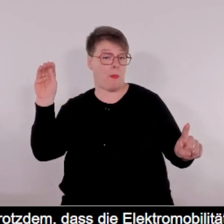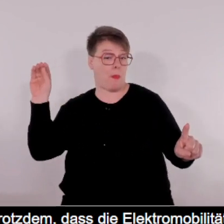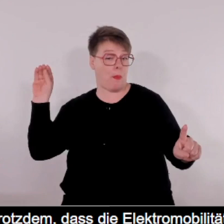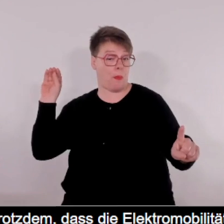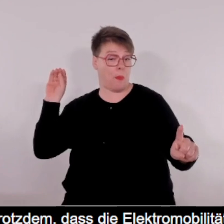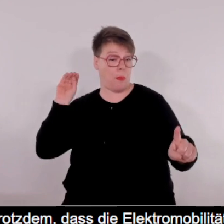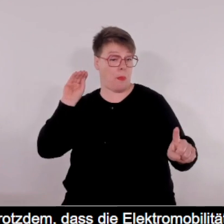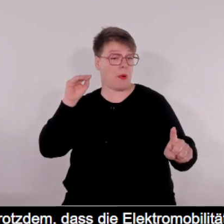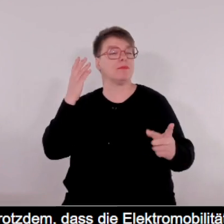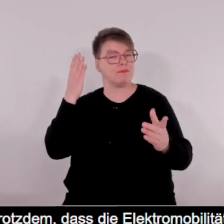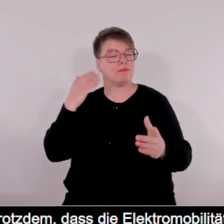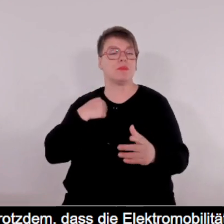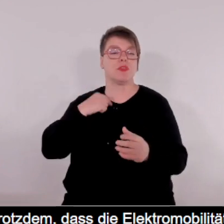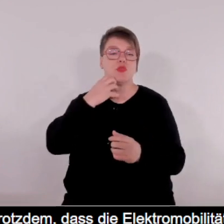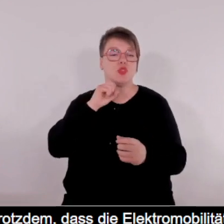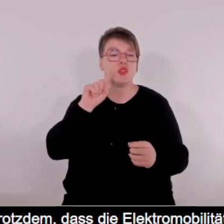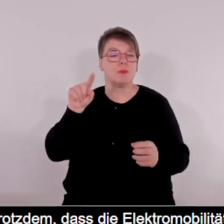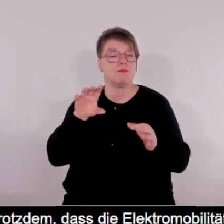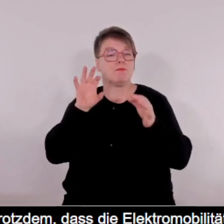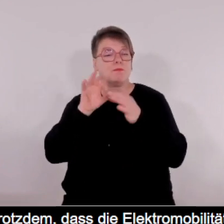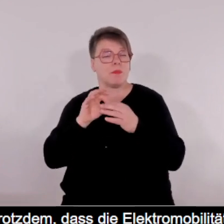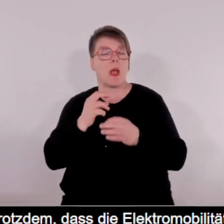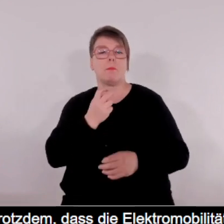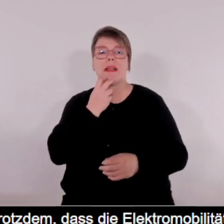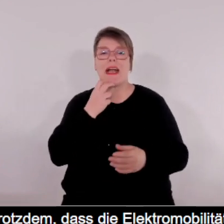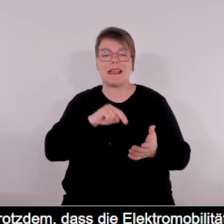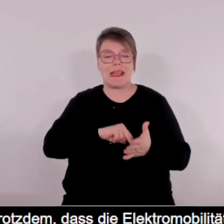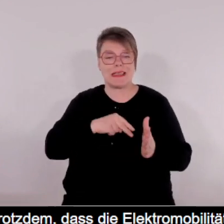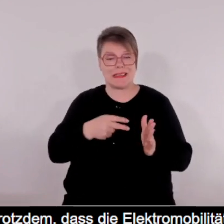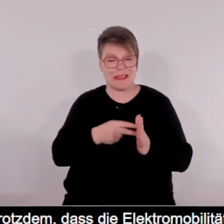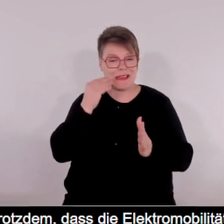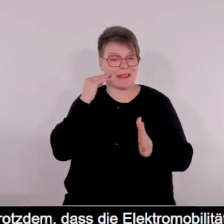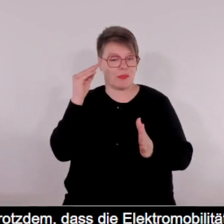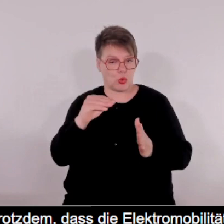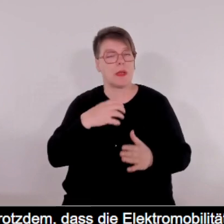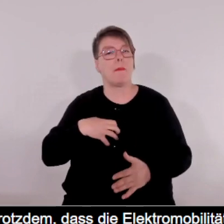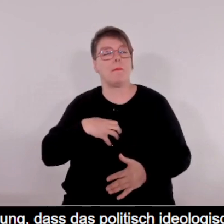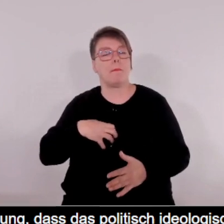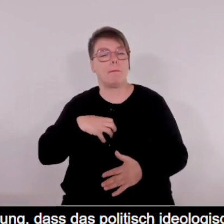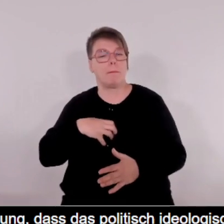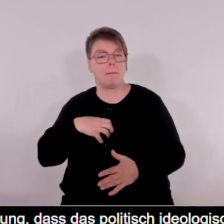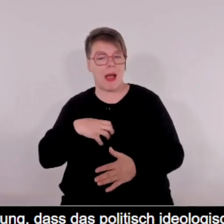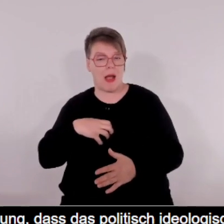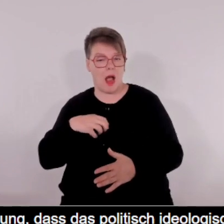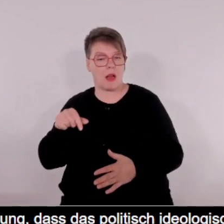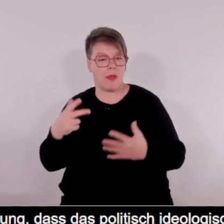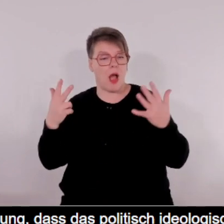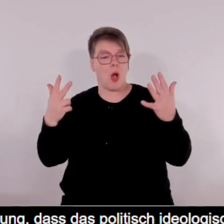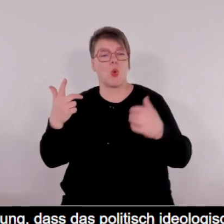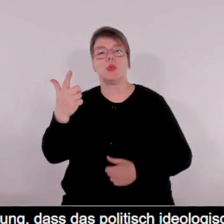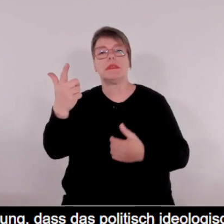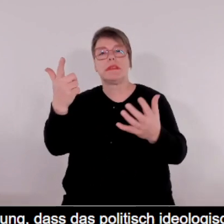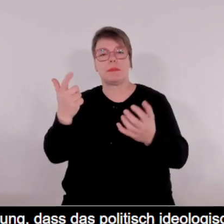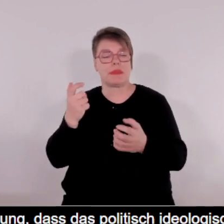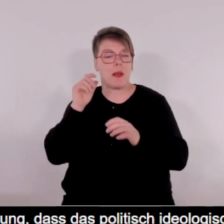bei Unternehmen wie BMW, wie Varta, wie SGL Carbon auch das Thema der Batterietechnik voranzubringen